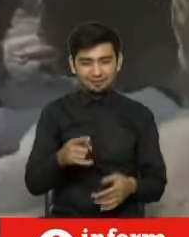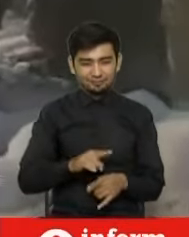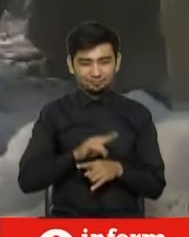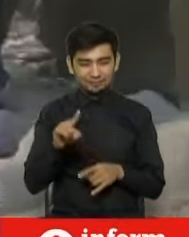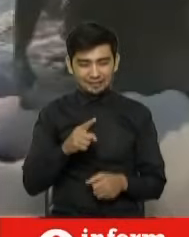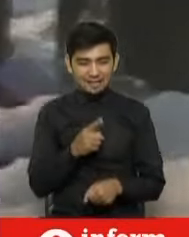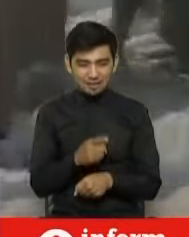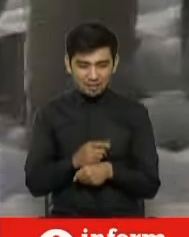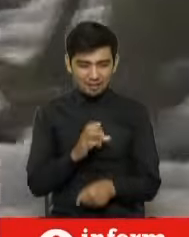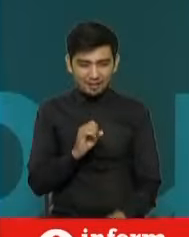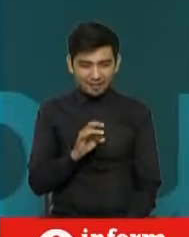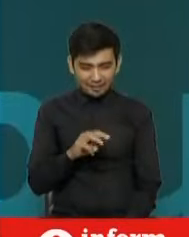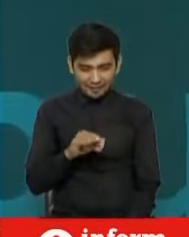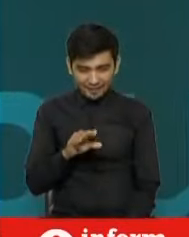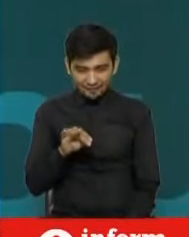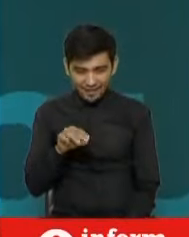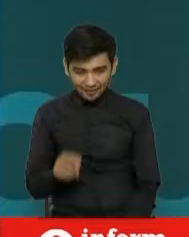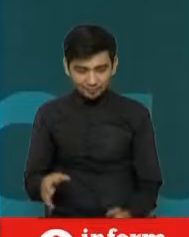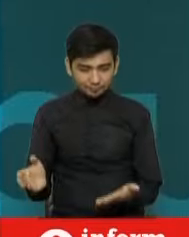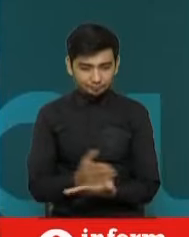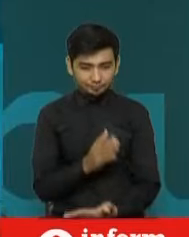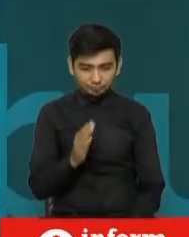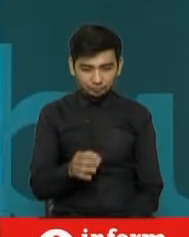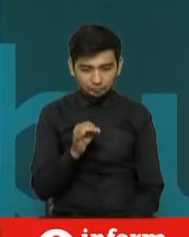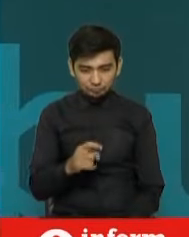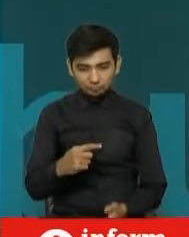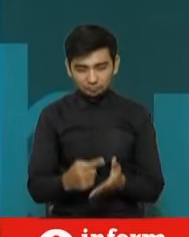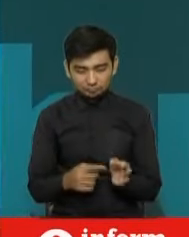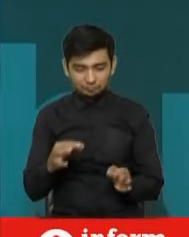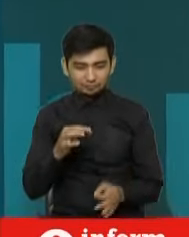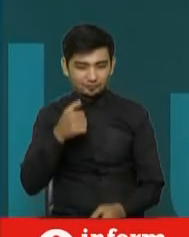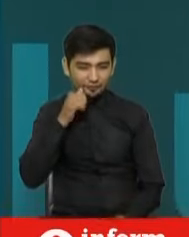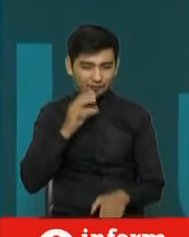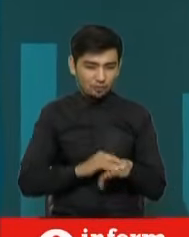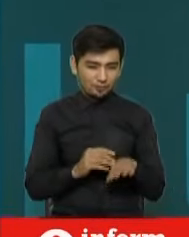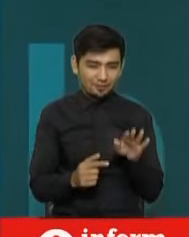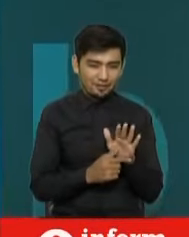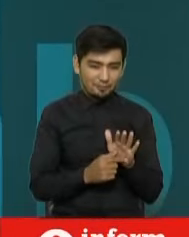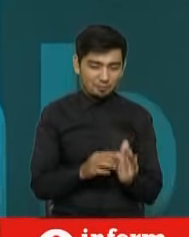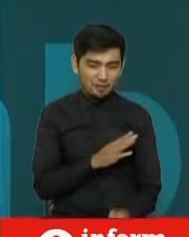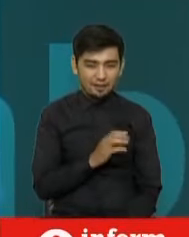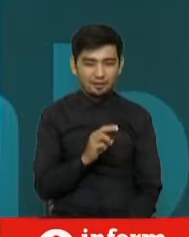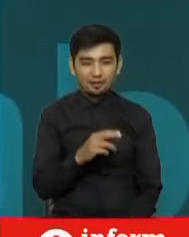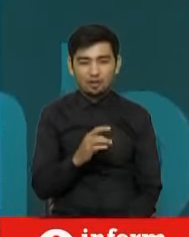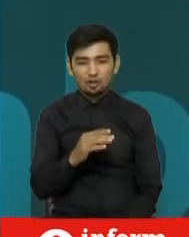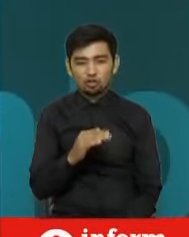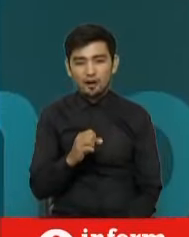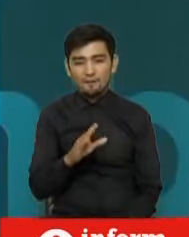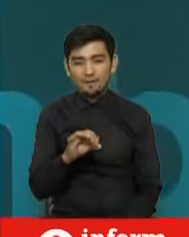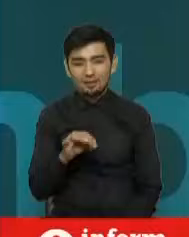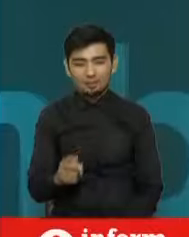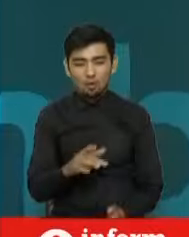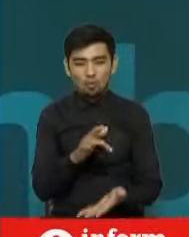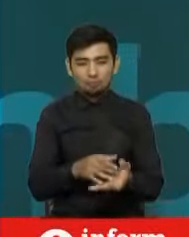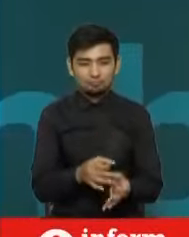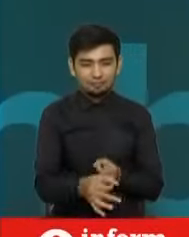ұшу сертификаттарының жарамдылық мерзімі жойылады. Талапты күшейтуге кеше-кешкі жетілер шамасында Державинск қаласынан 10 шақырым жерде